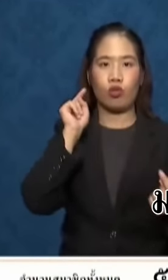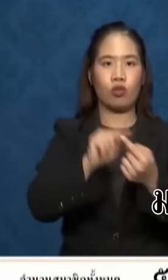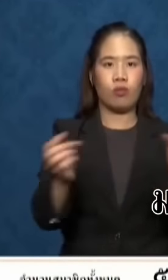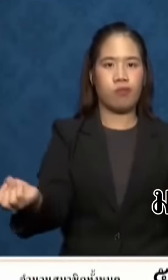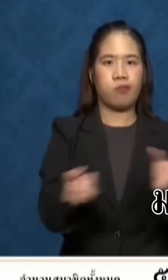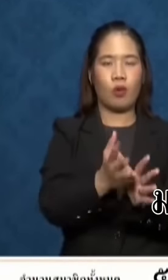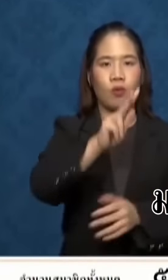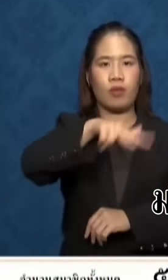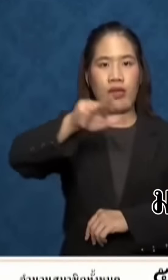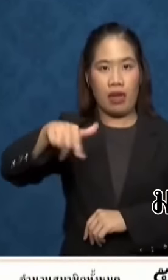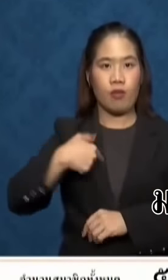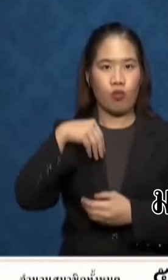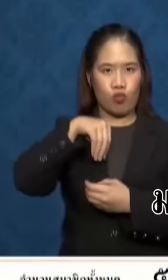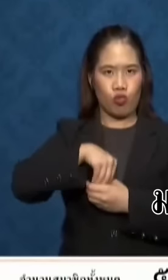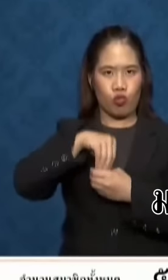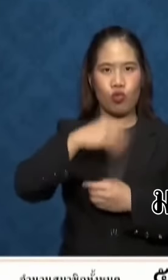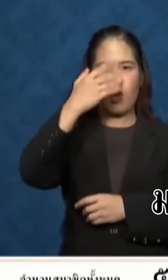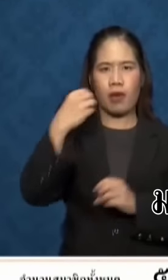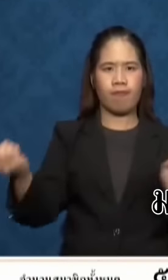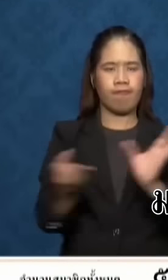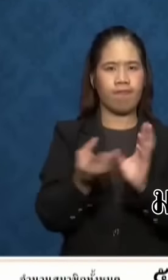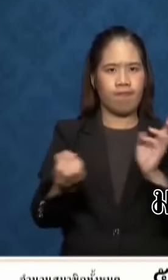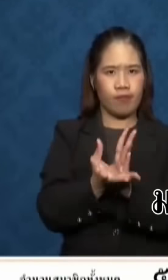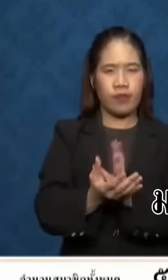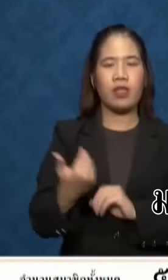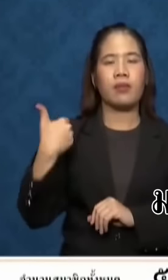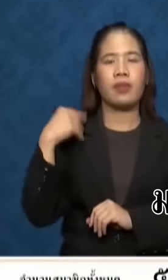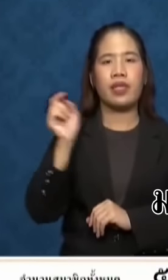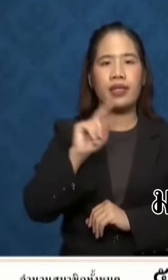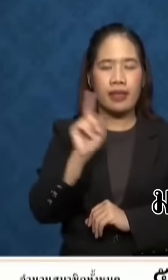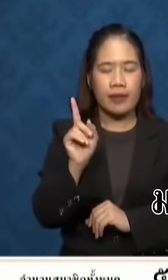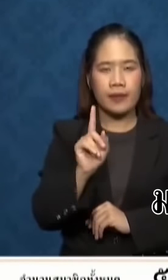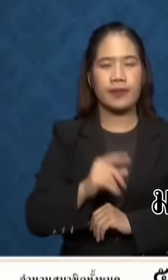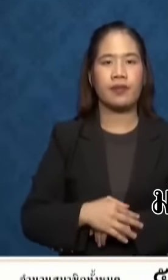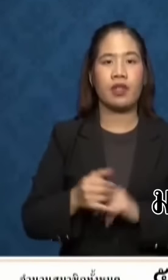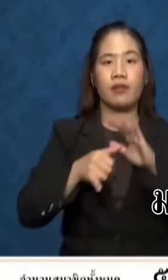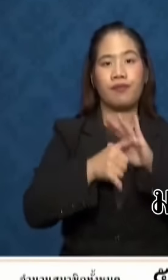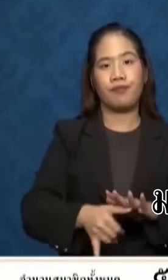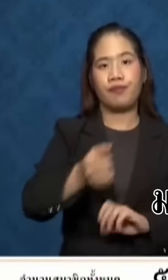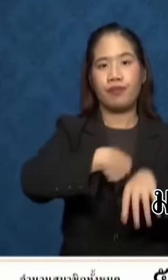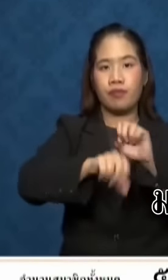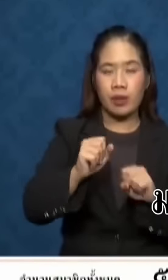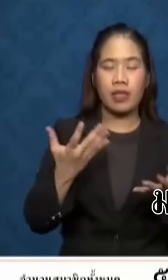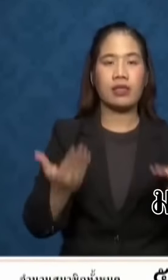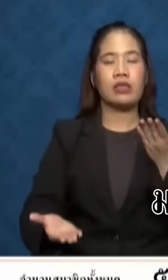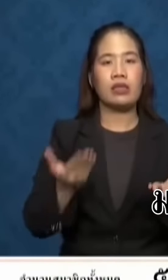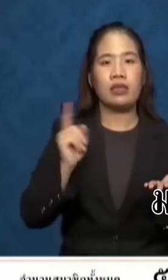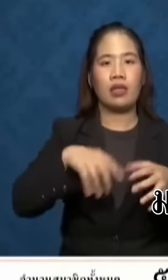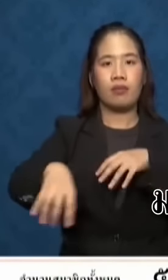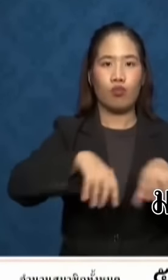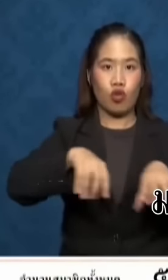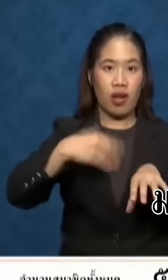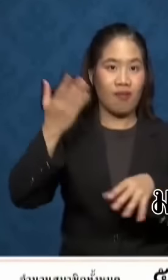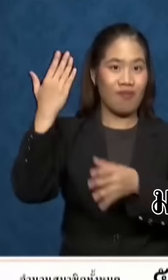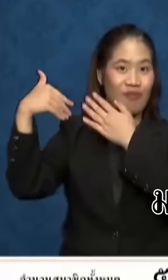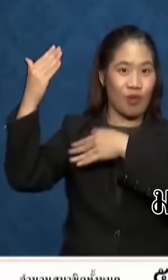พ terminology มาึงกาผมสังกัerteอยู่ เกิดคามเสียหายมากมายไม่วาจะเป็เรื่องของการที่เลือกปฏิบัติไม่วาจะเป็นเรองของกบริหารง